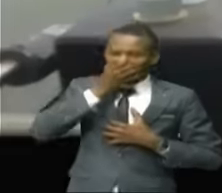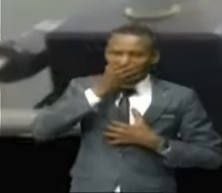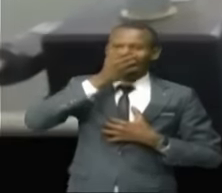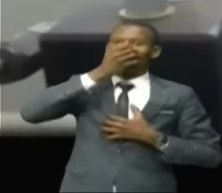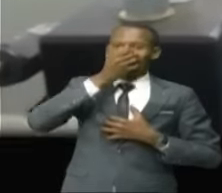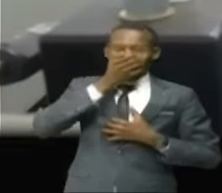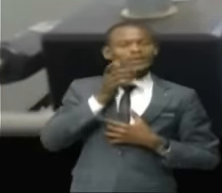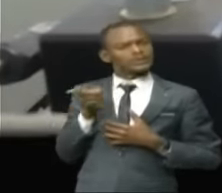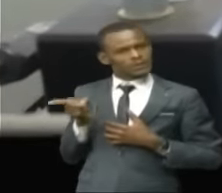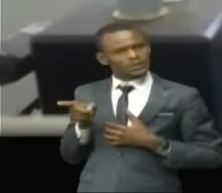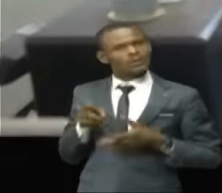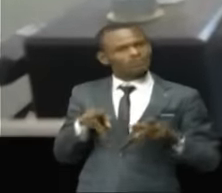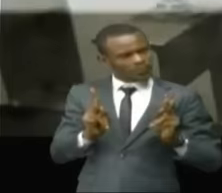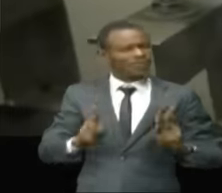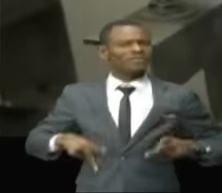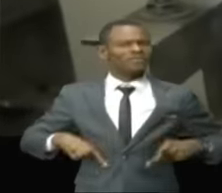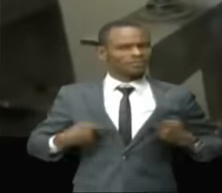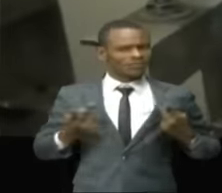valeur totale de